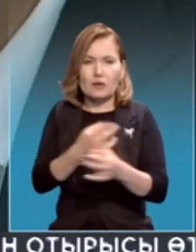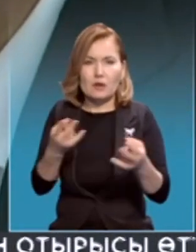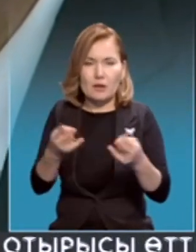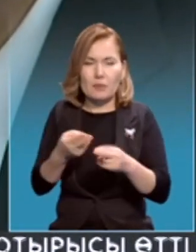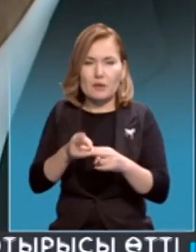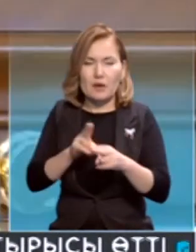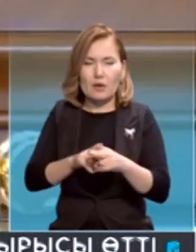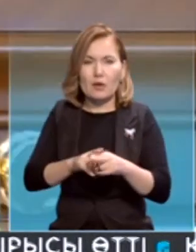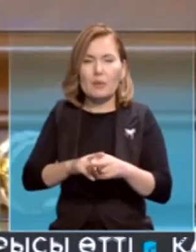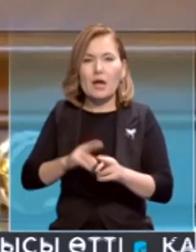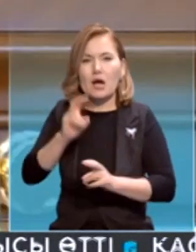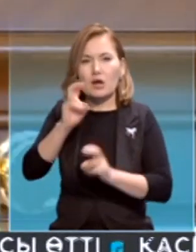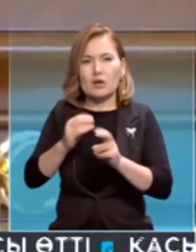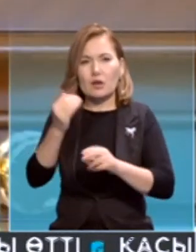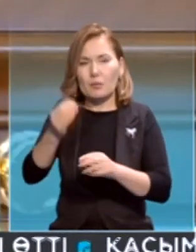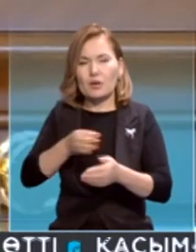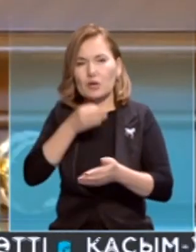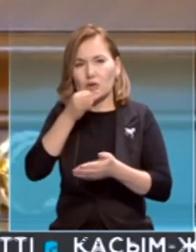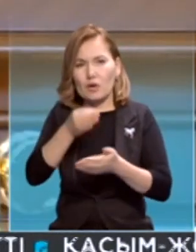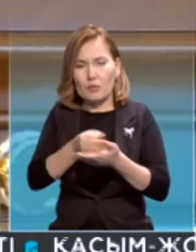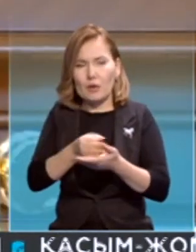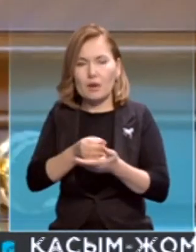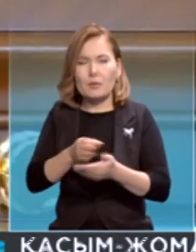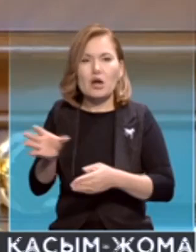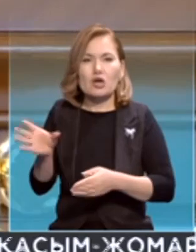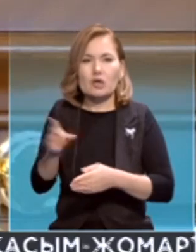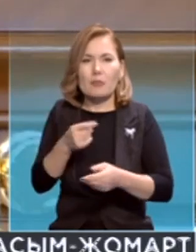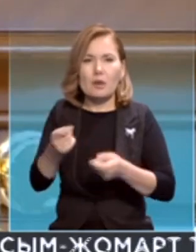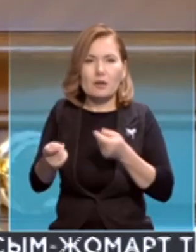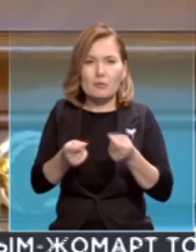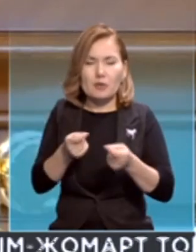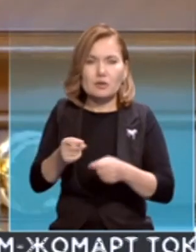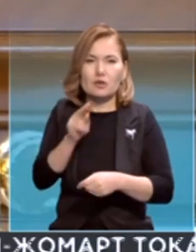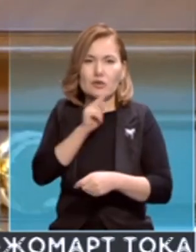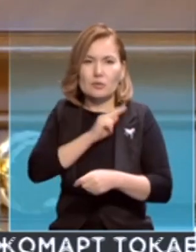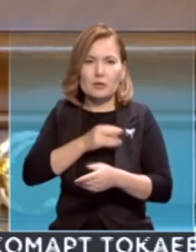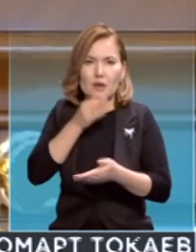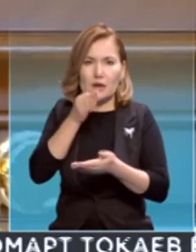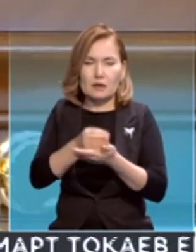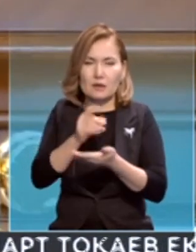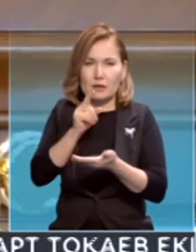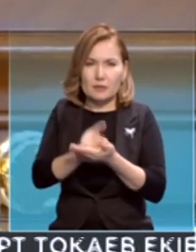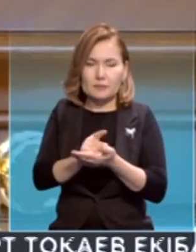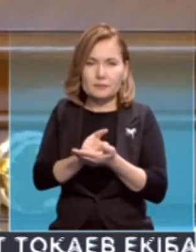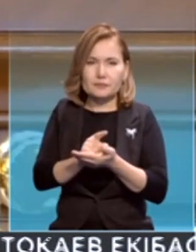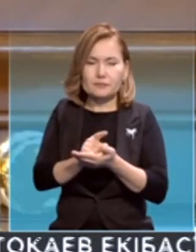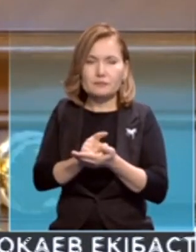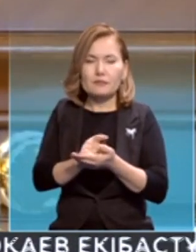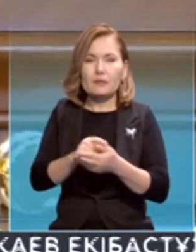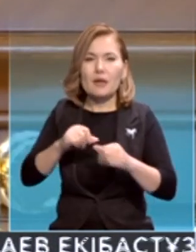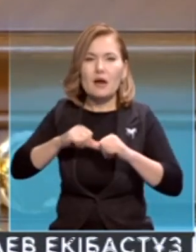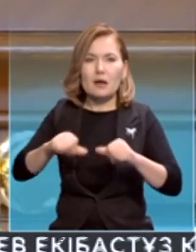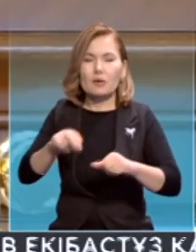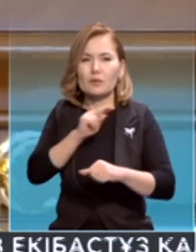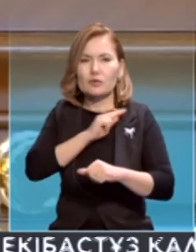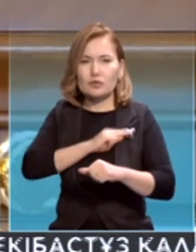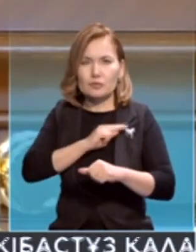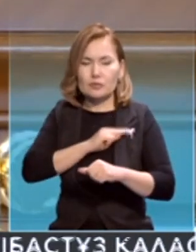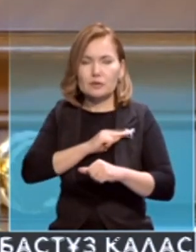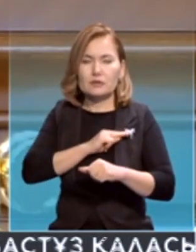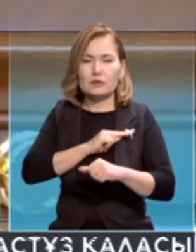меншик иелеринің жауапкершілігін және жалпы саланың тиімділігін арттыру қажет. Комиссия дұрыс жұмыс істемей